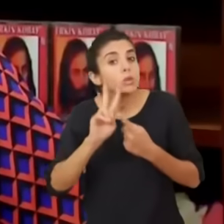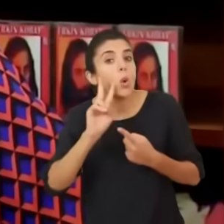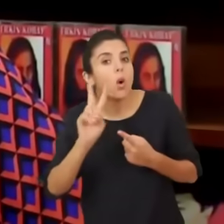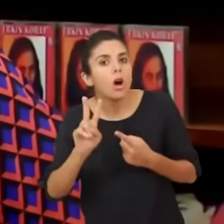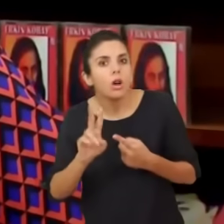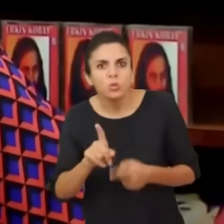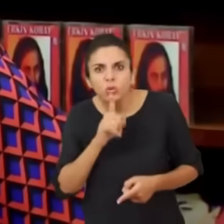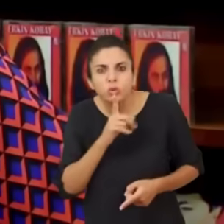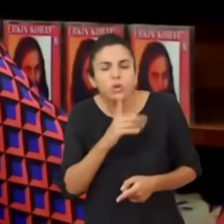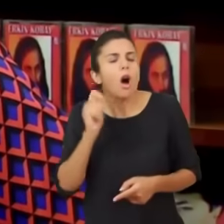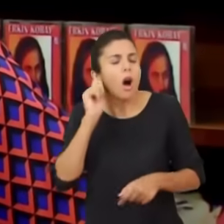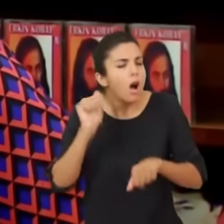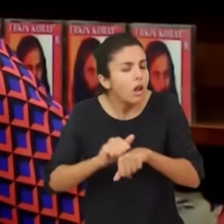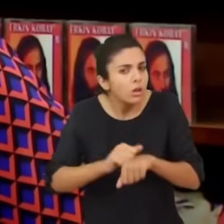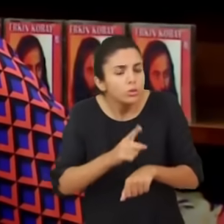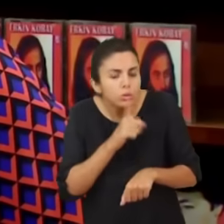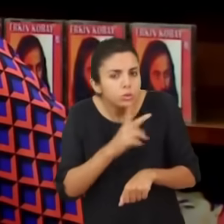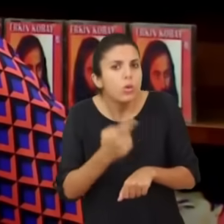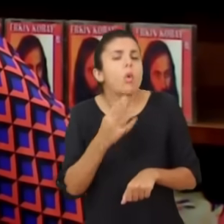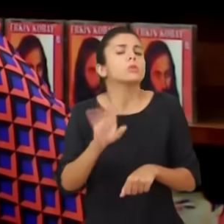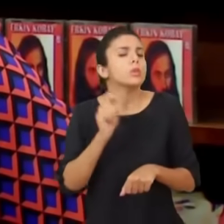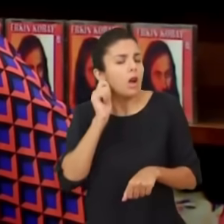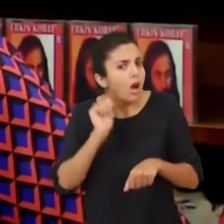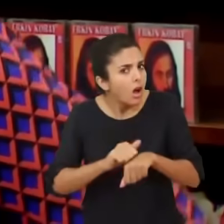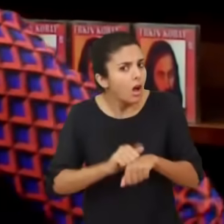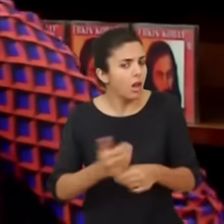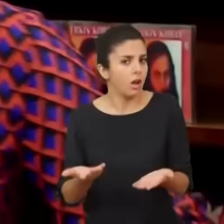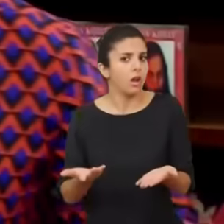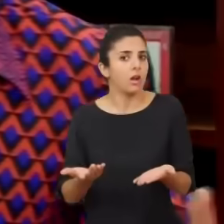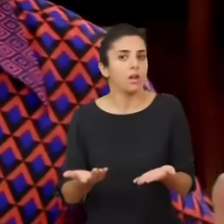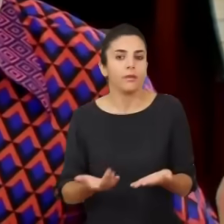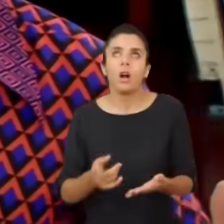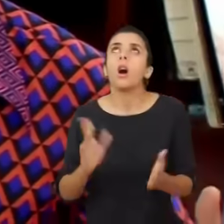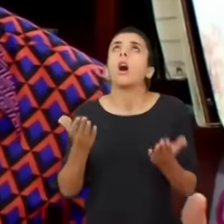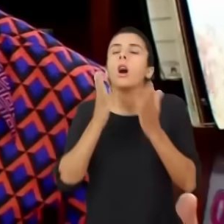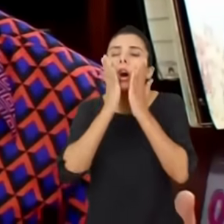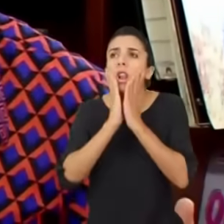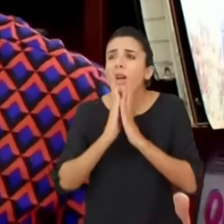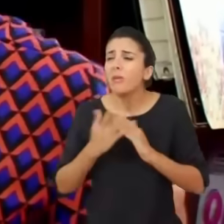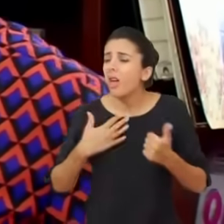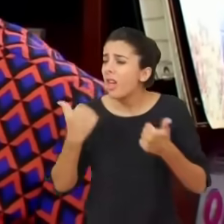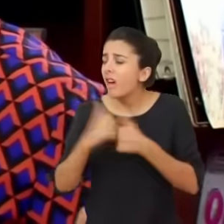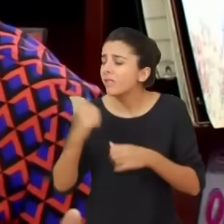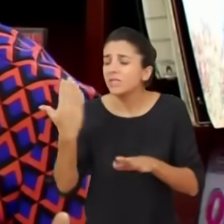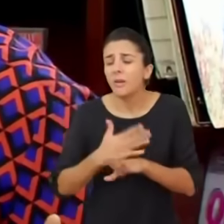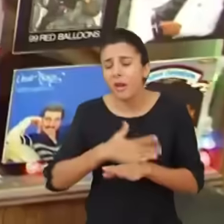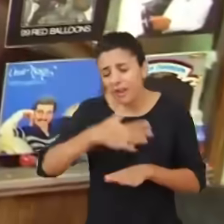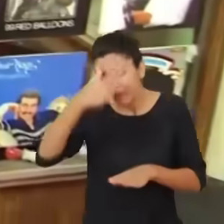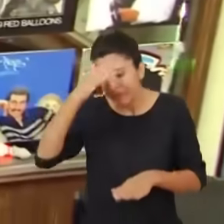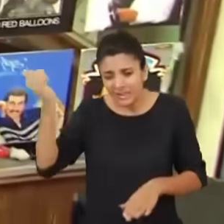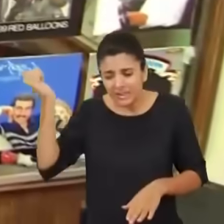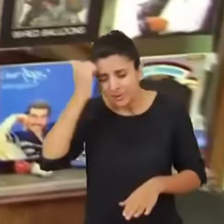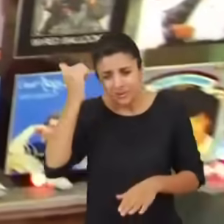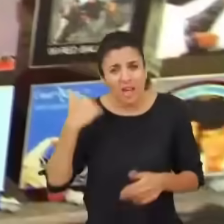Ya ağzından yel alsın oğlum. Ağzından yel alsın ya. Ya Allah'ım, nereden evlendim ben bu kadınla ya?